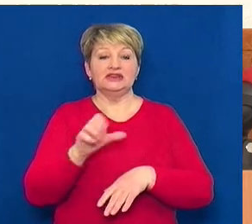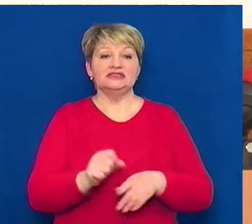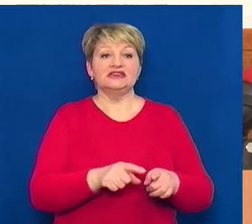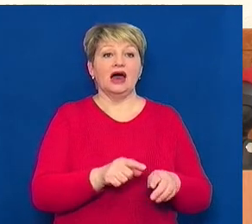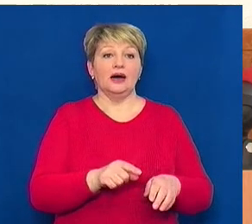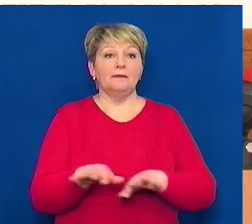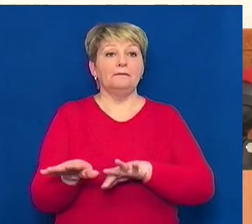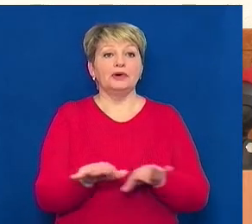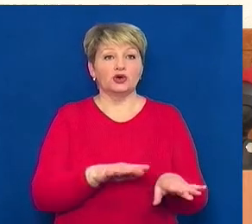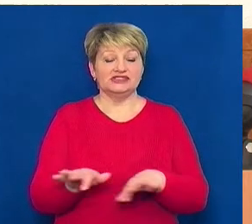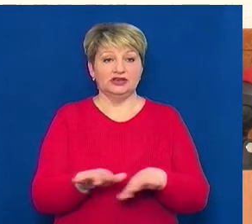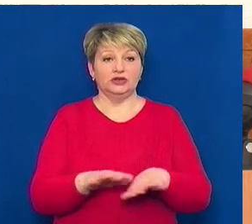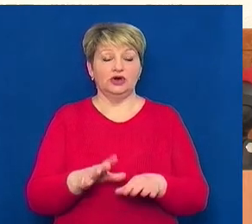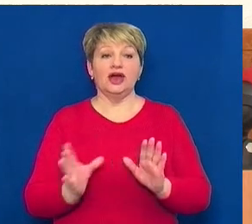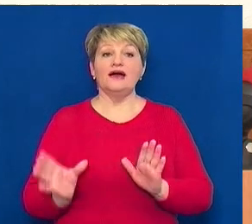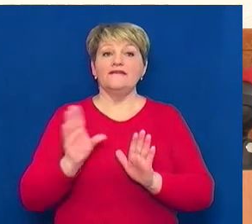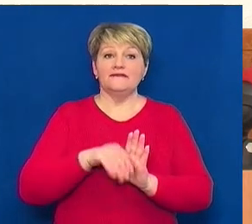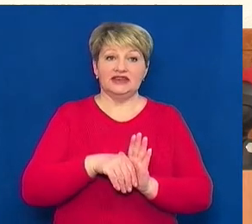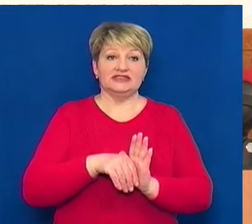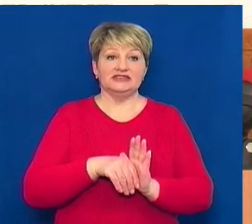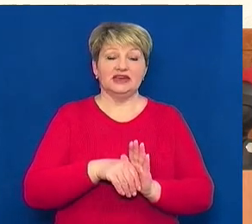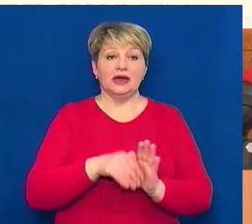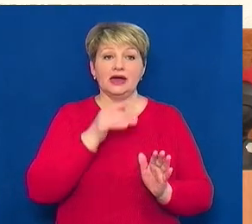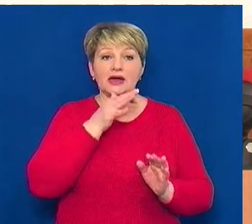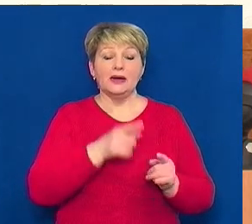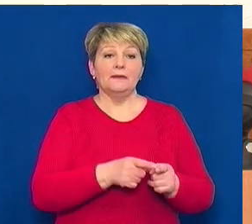процедурою ввести період